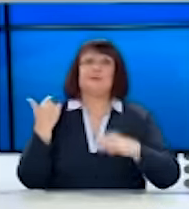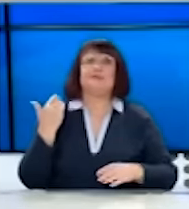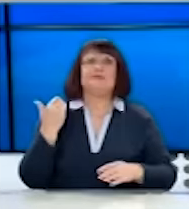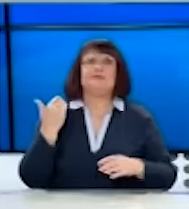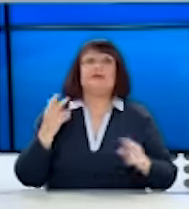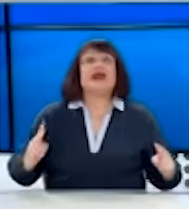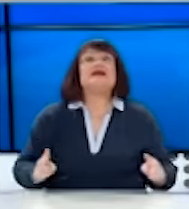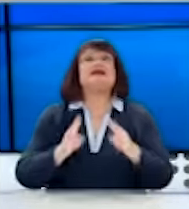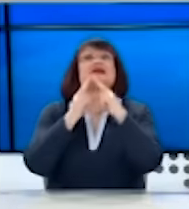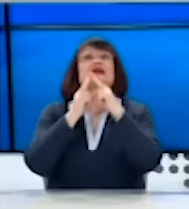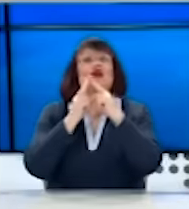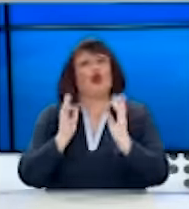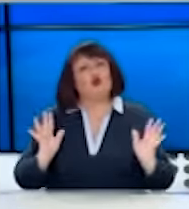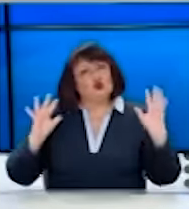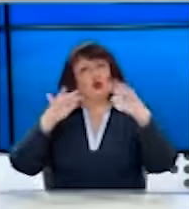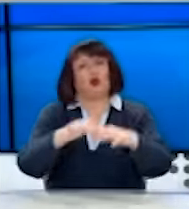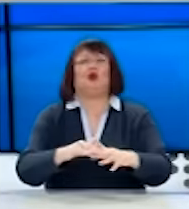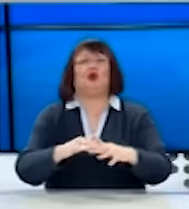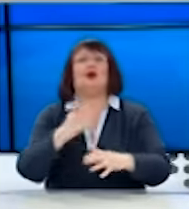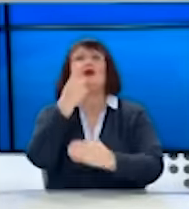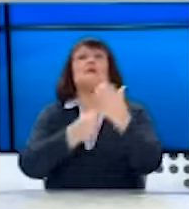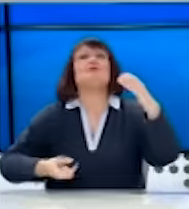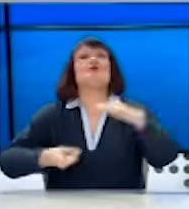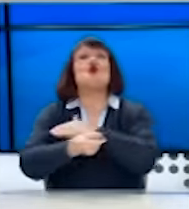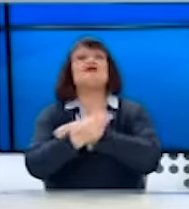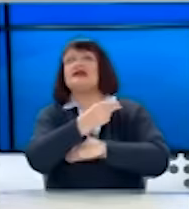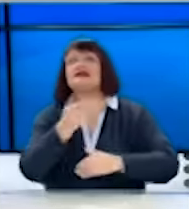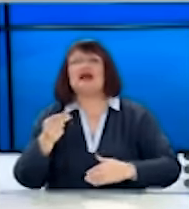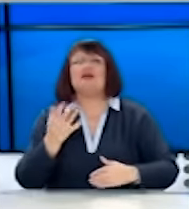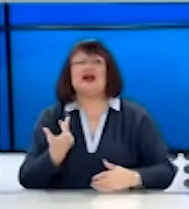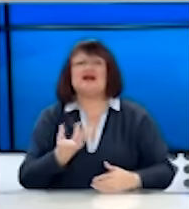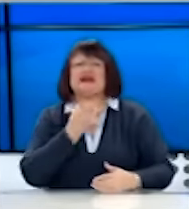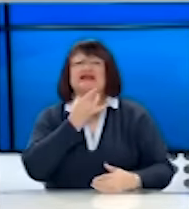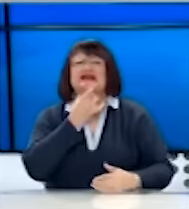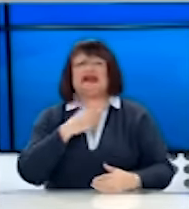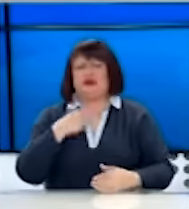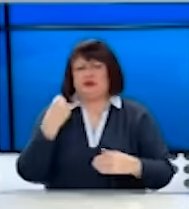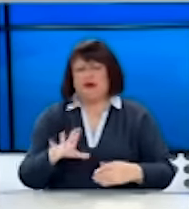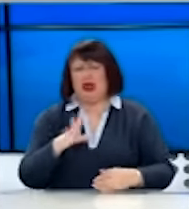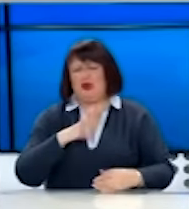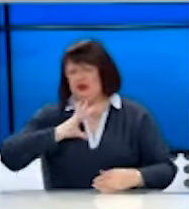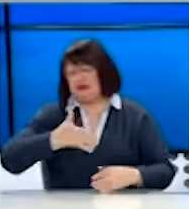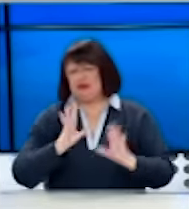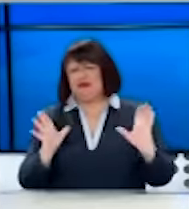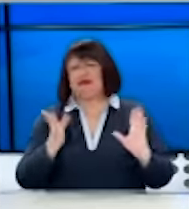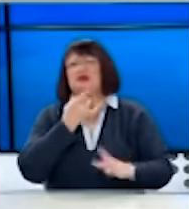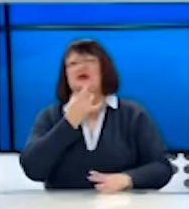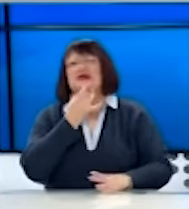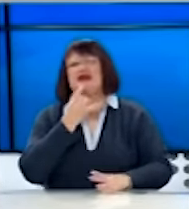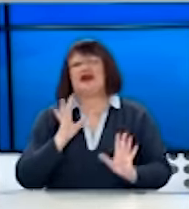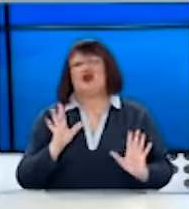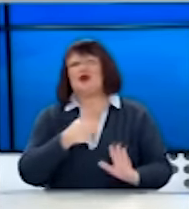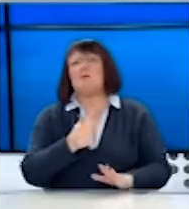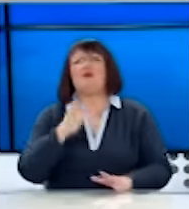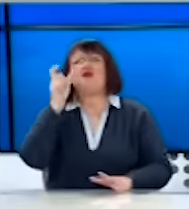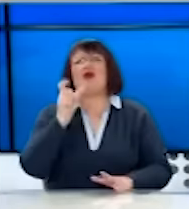Συνόδου Κορυφής Ευρωπαϊκής Ένωσης για το προσφυγικό, τι να πει κανείς. Κινησμός, απανθρωπιά, βαρβαρότητα, μόνο